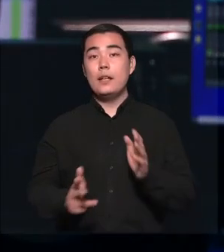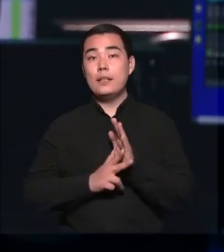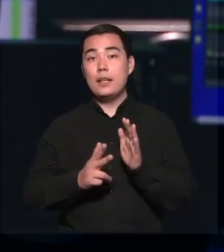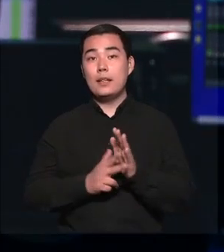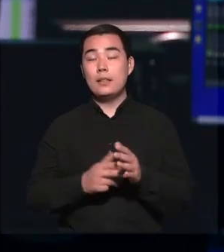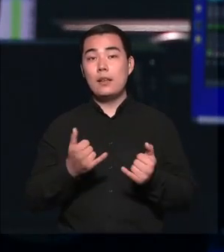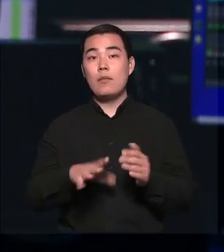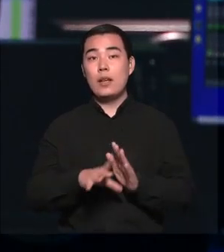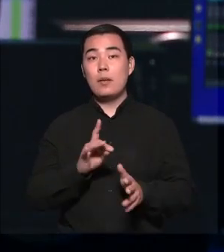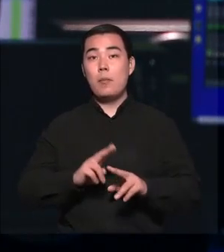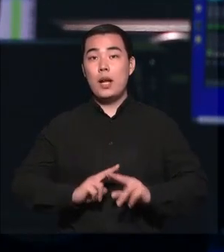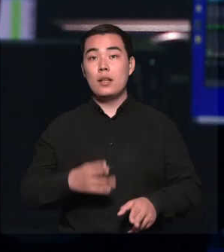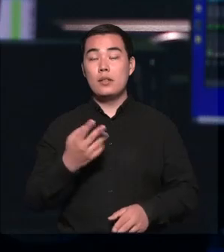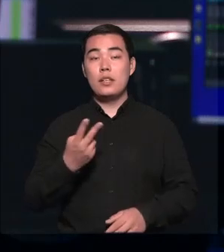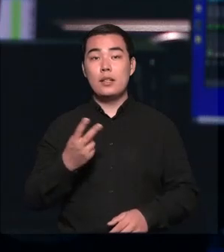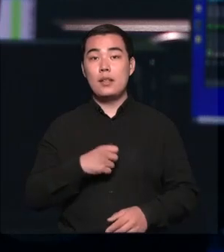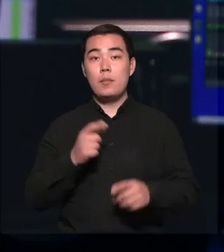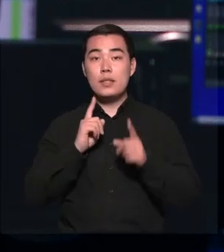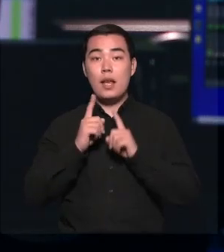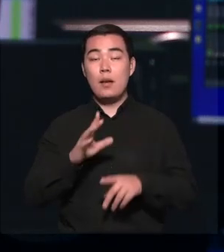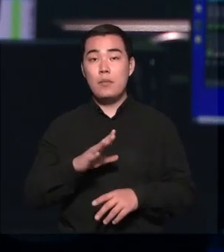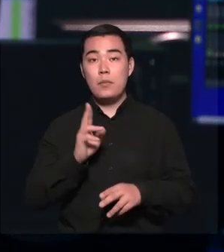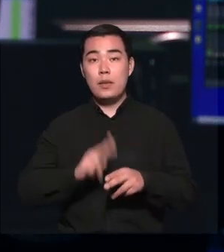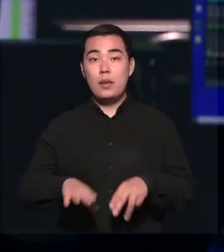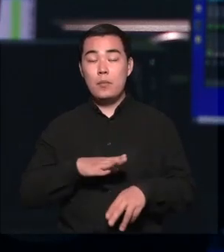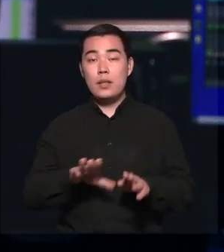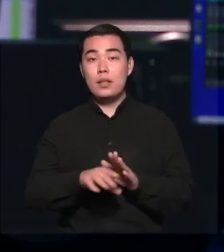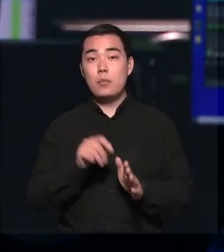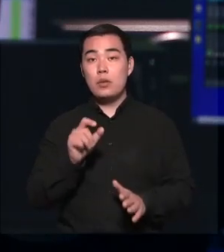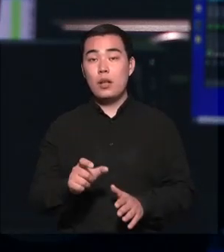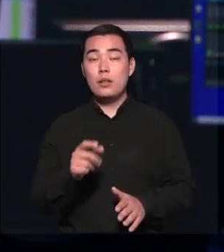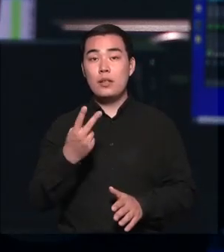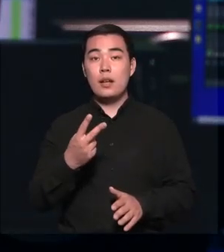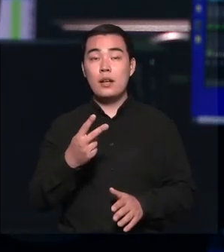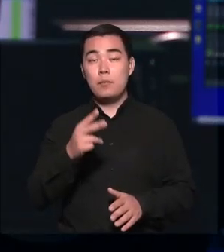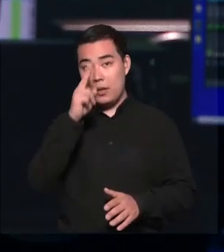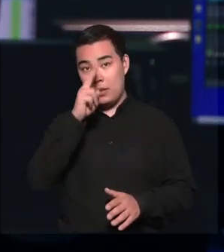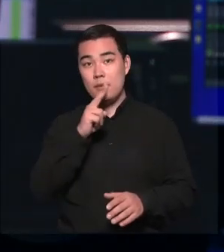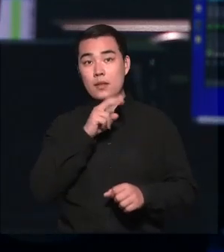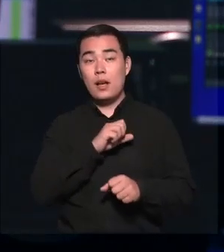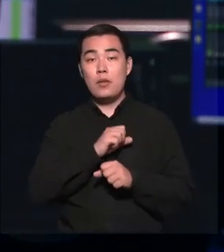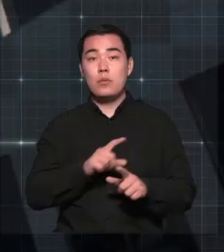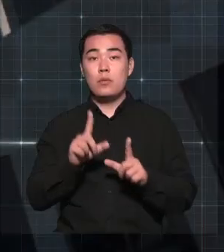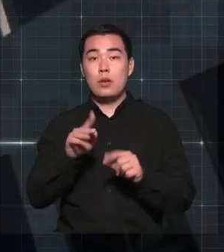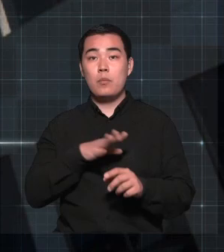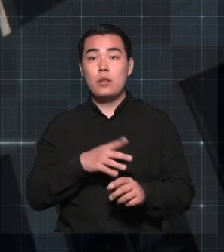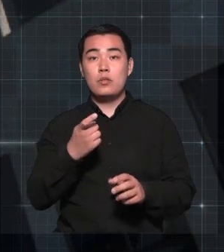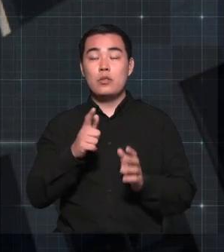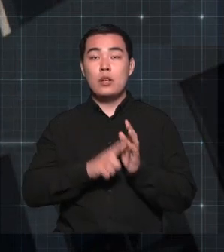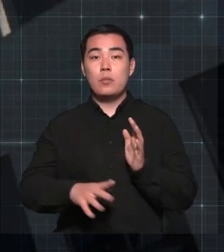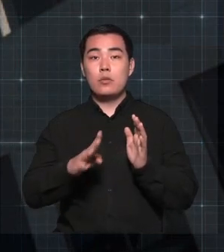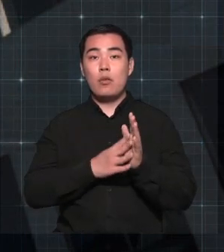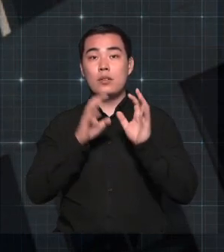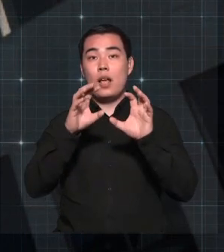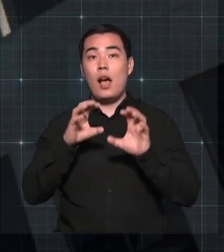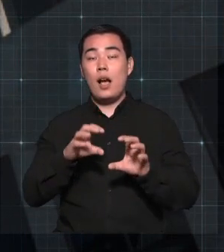8-ші сайланған парламенттің 2-ші сессиясы бітті. Депутаттар 2 айға каникулға кетті. Қос палата 179